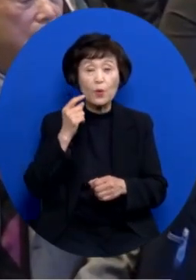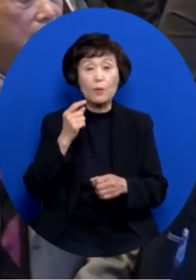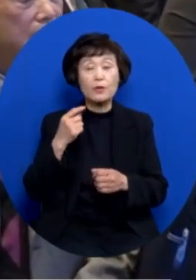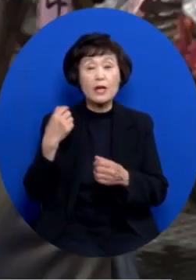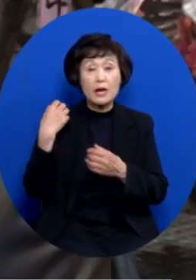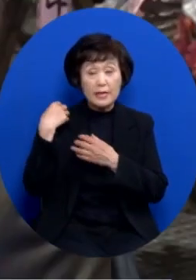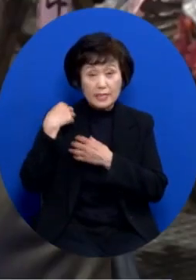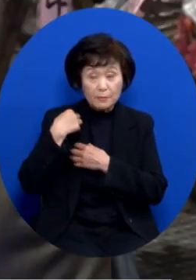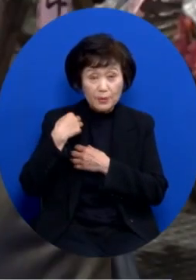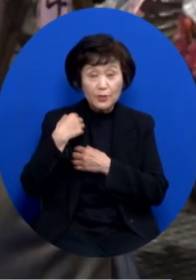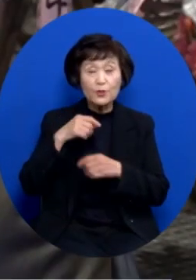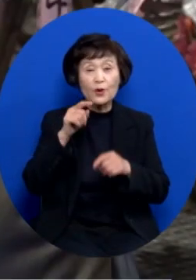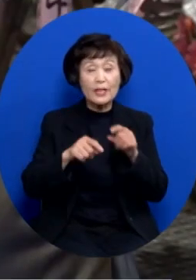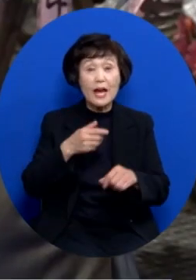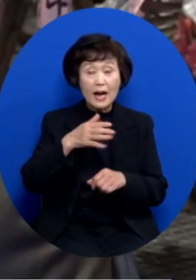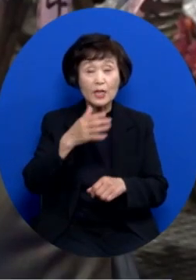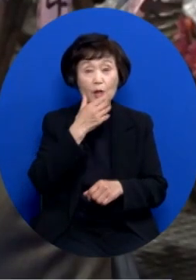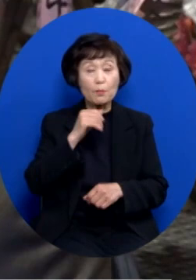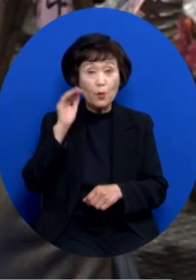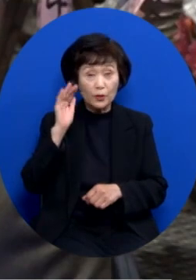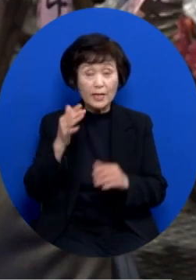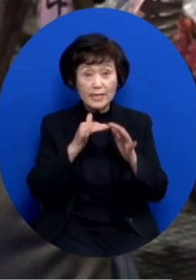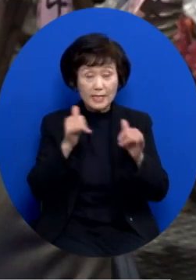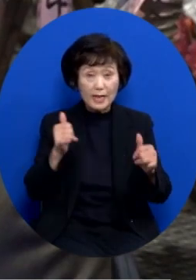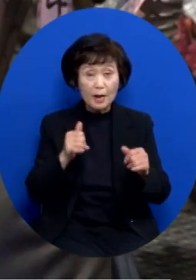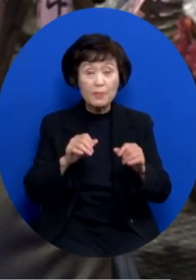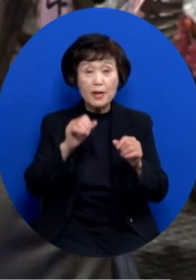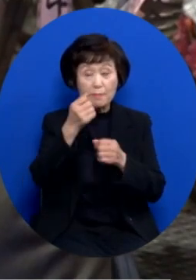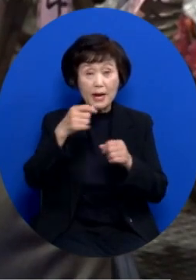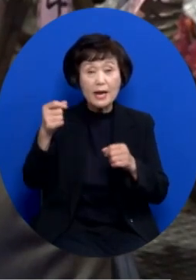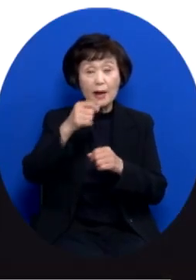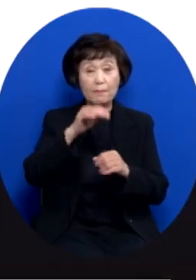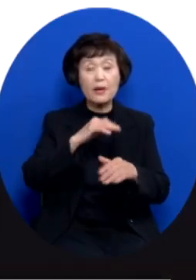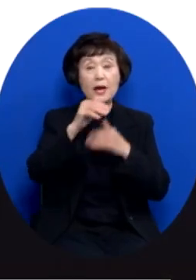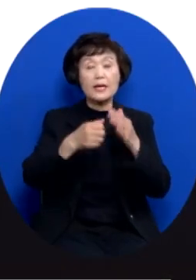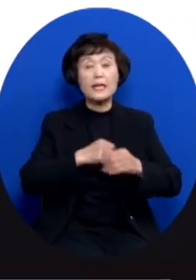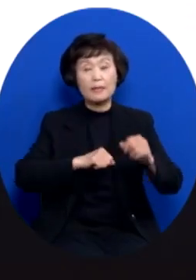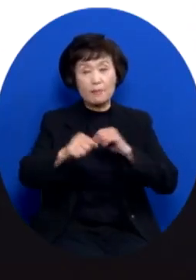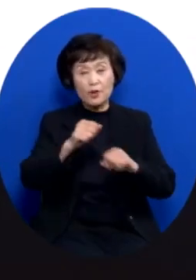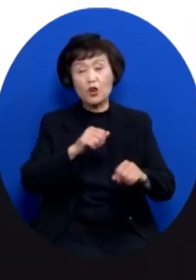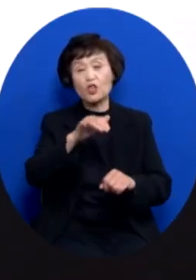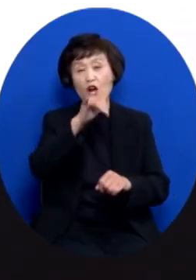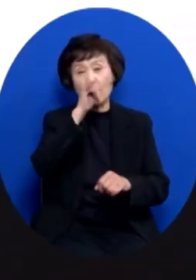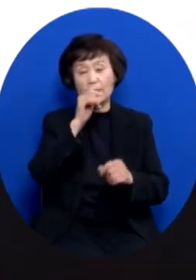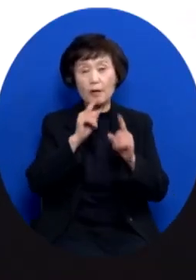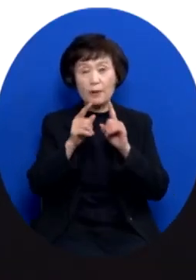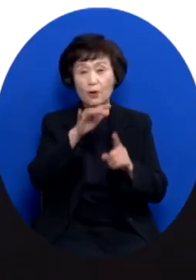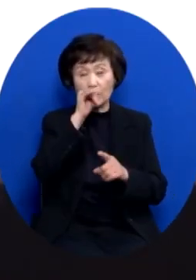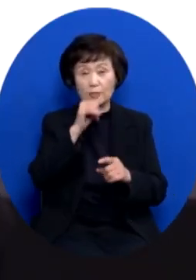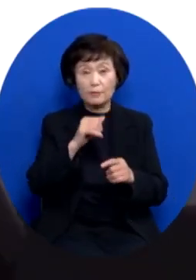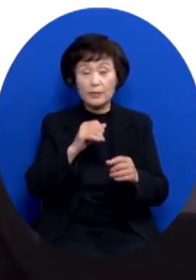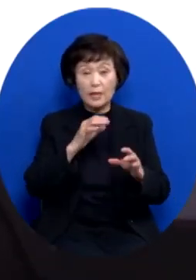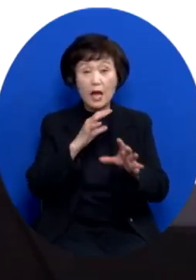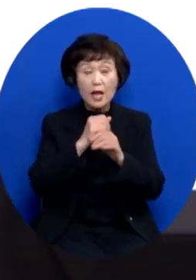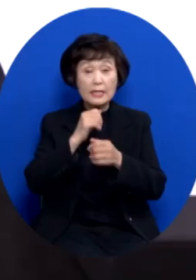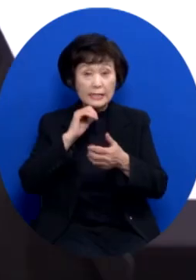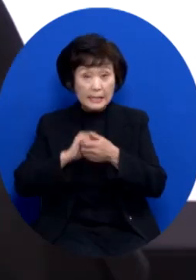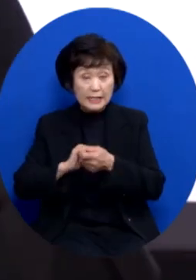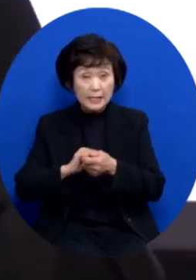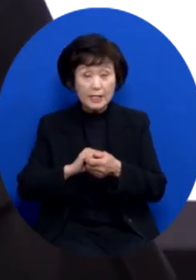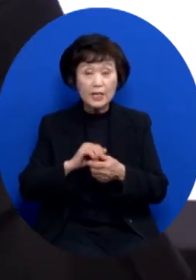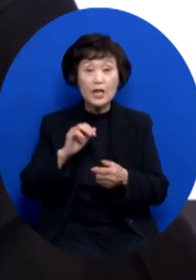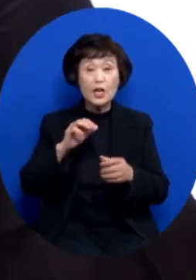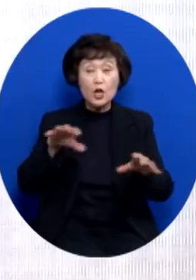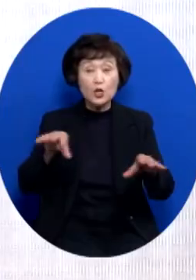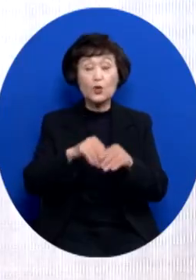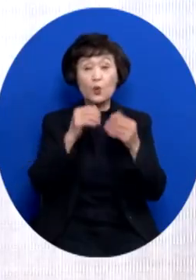나아가는 복받은 자의 발걸음 앞에 하나님의 역사가 일어날 것이라고 전했습니다. 이어진 정기총회에서는 사업보고 등이